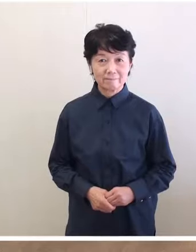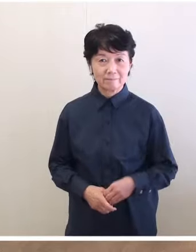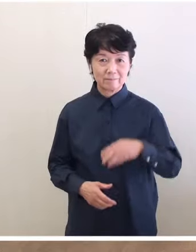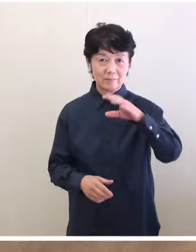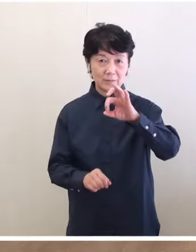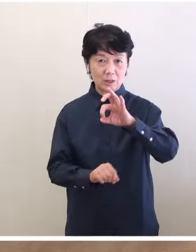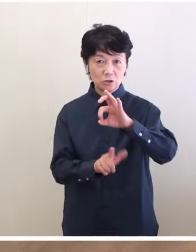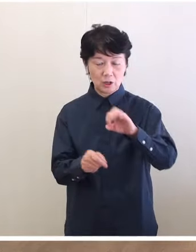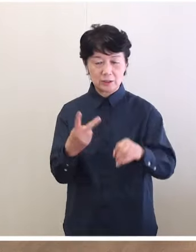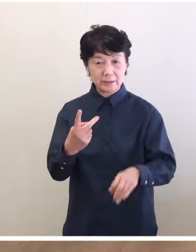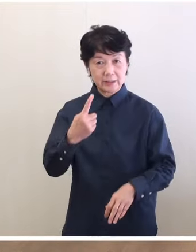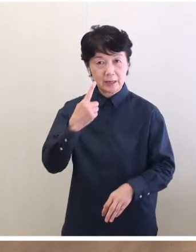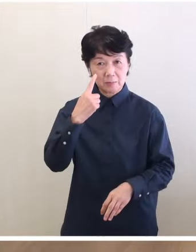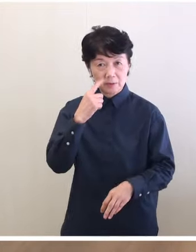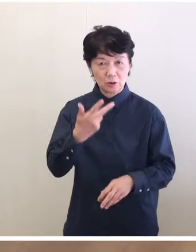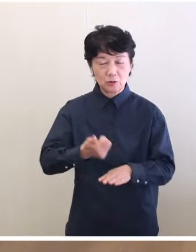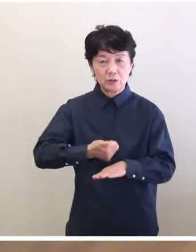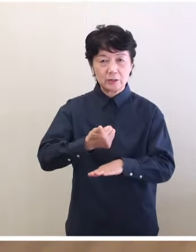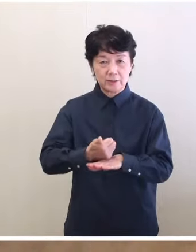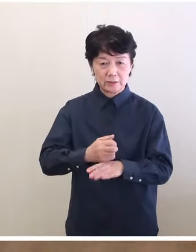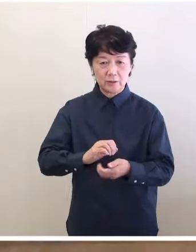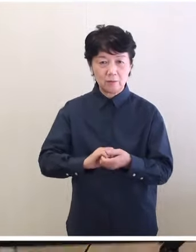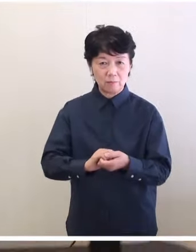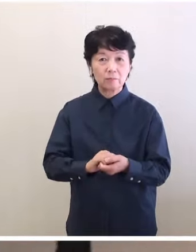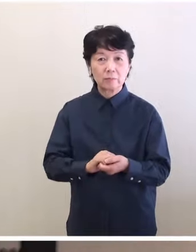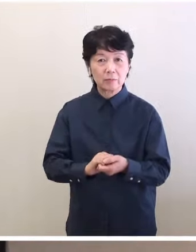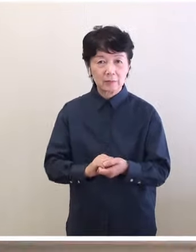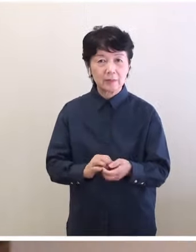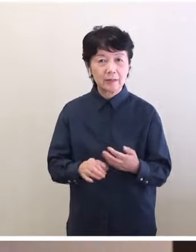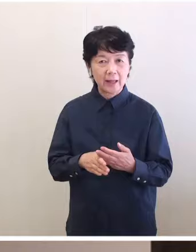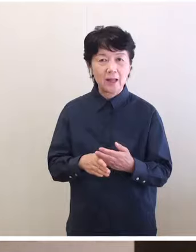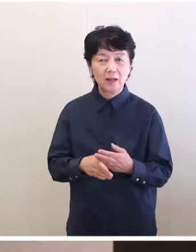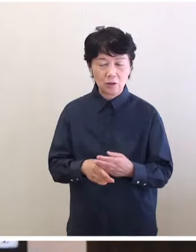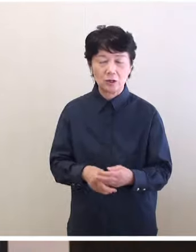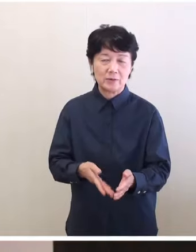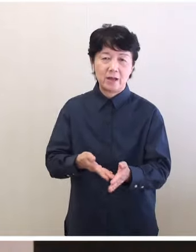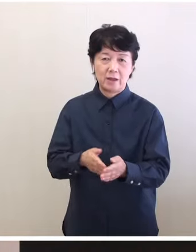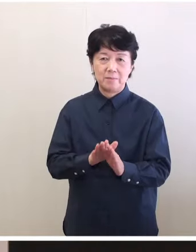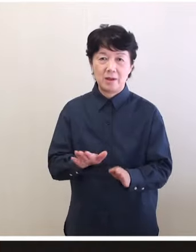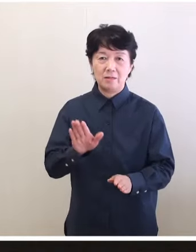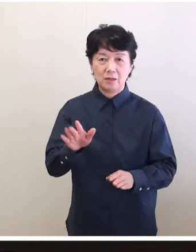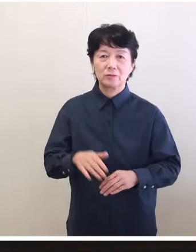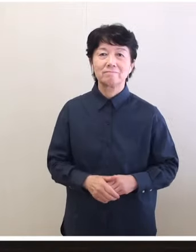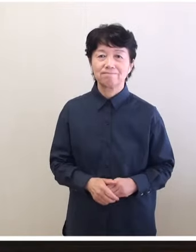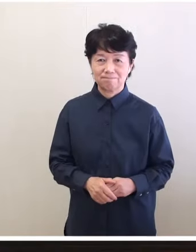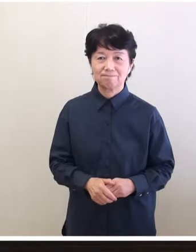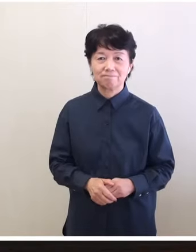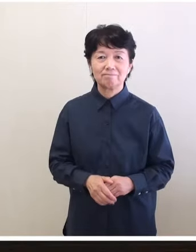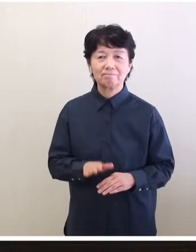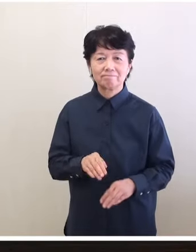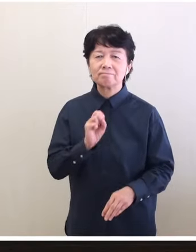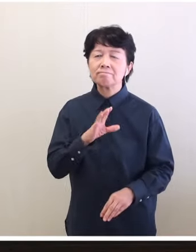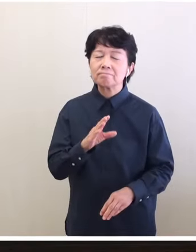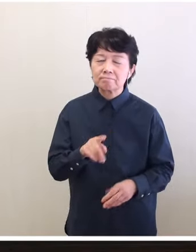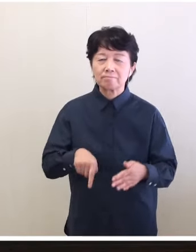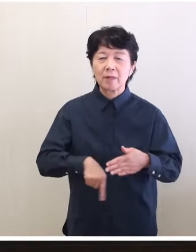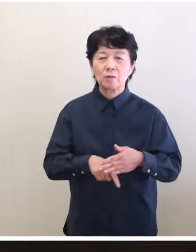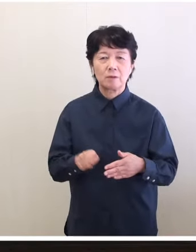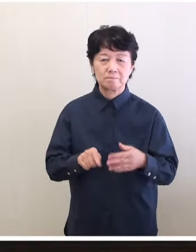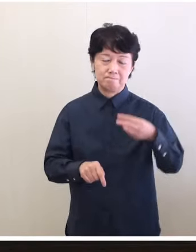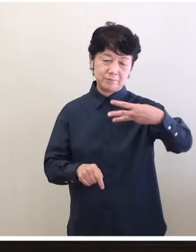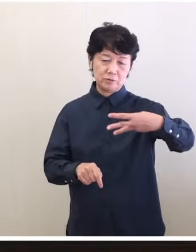それでは、10月2回目の市長定例会見を始めさせていただきます。市長よろしくお願いいたします。 よろしくお願いいたします。今日お話を申し上げたい案件は